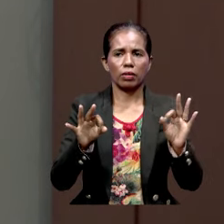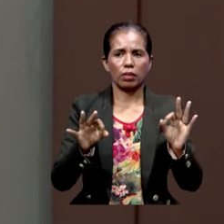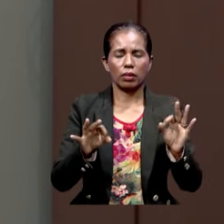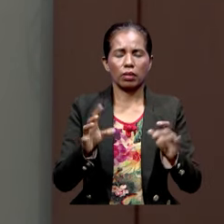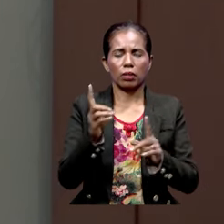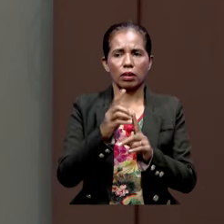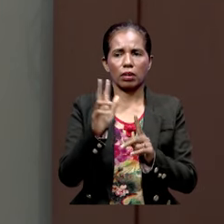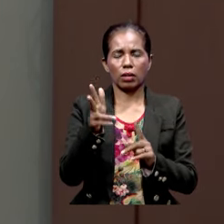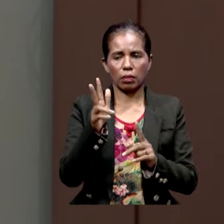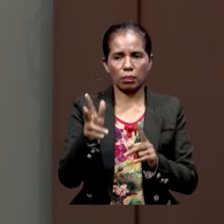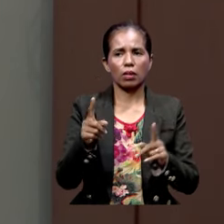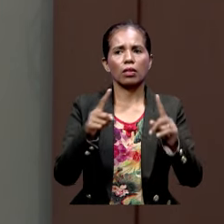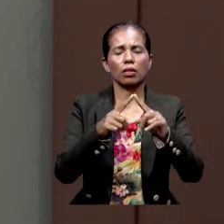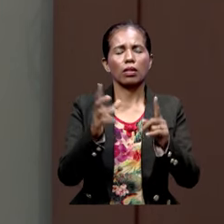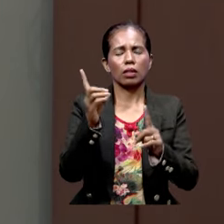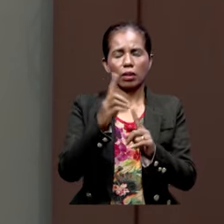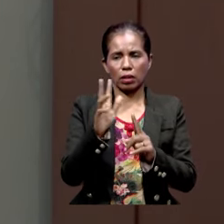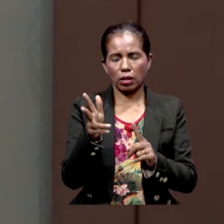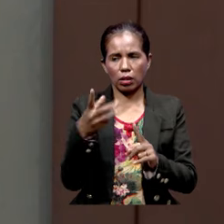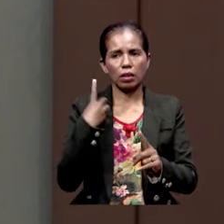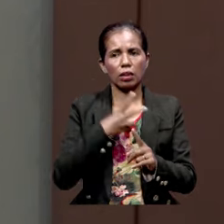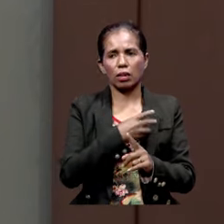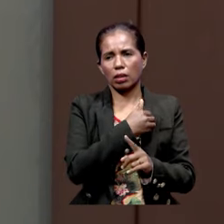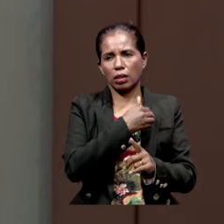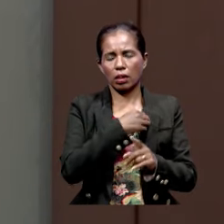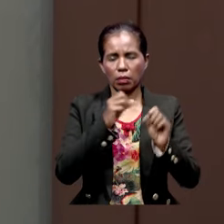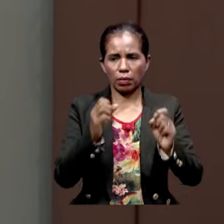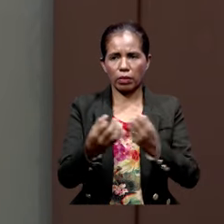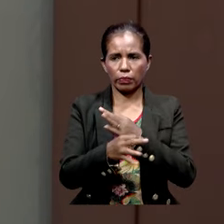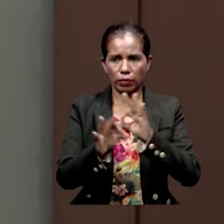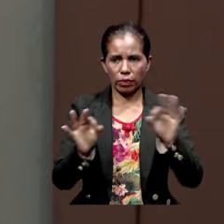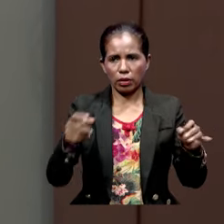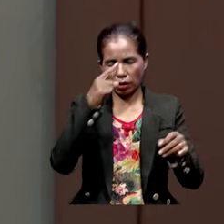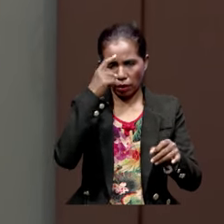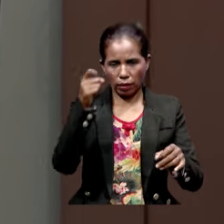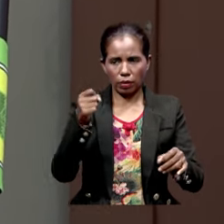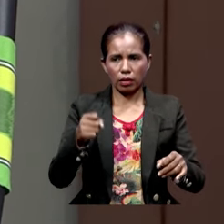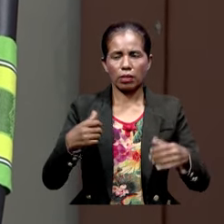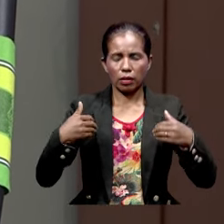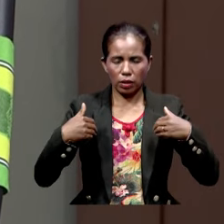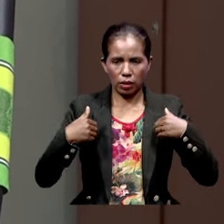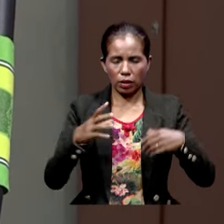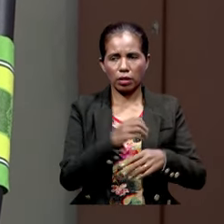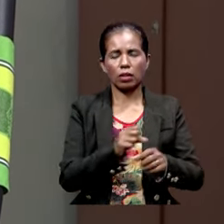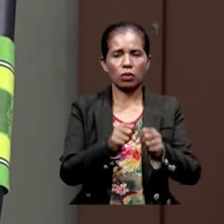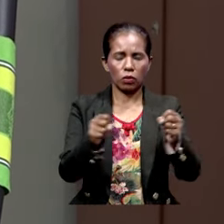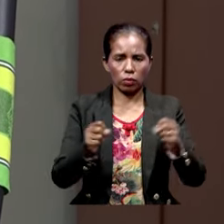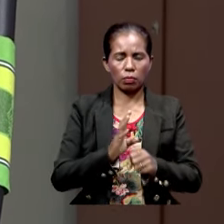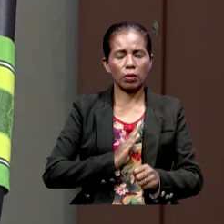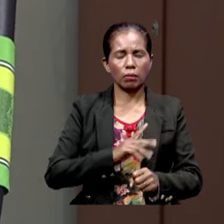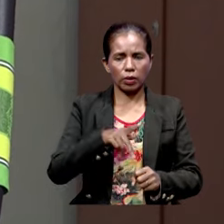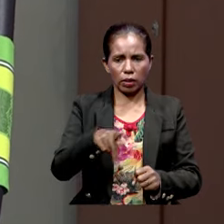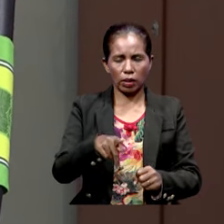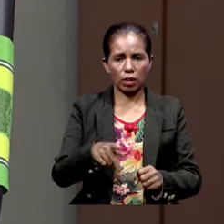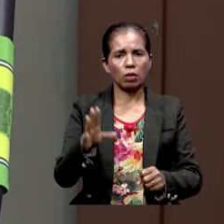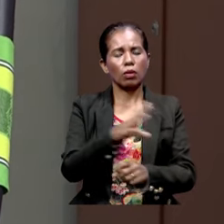dia 30 ma beto o dia 30 mos ite sira ku bele remata tam ba i ha suku berpite ho suku hira i